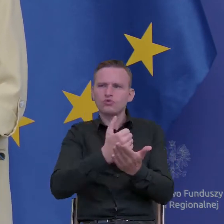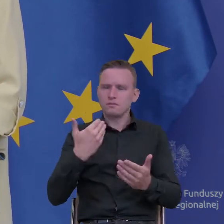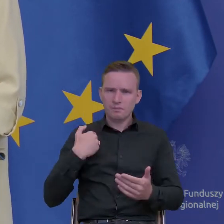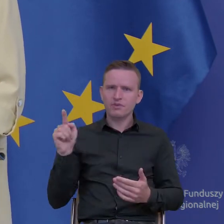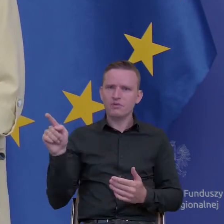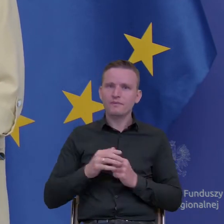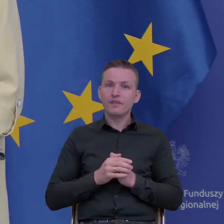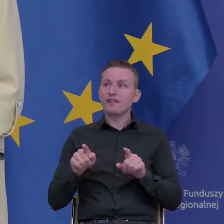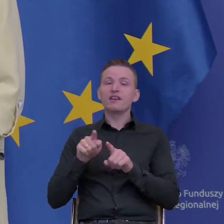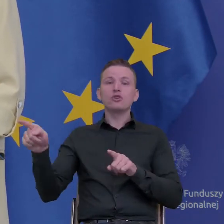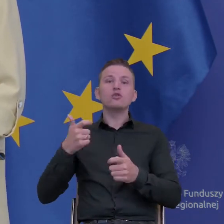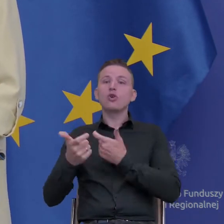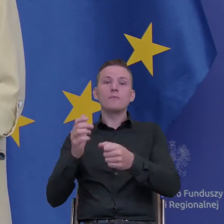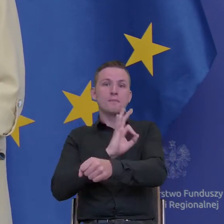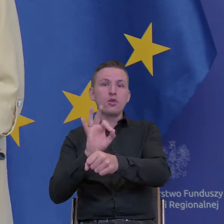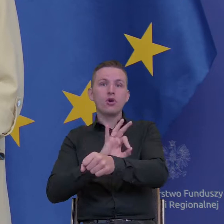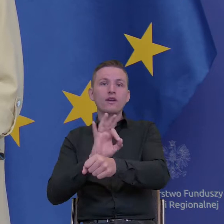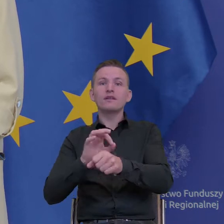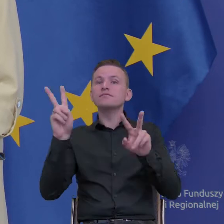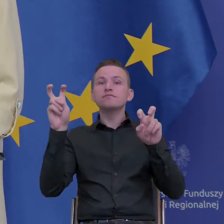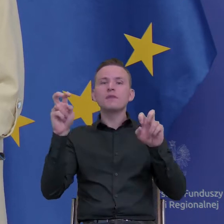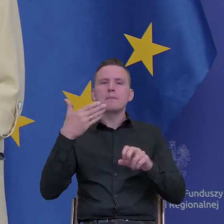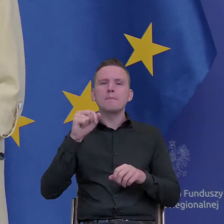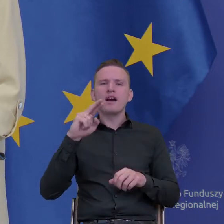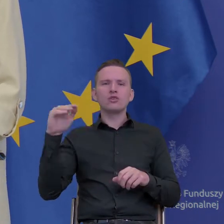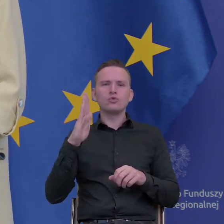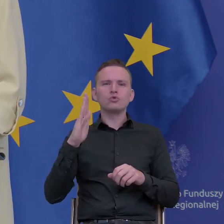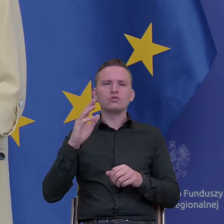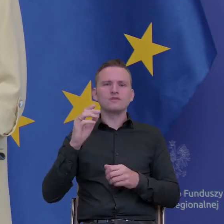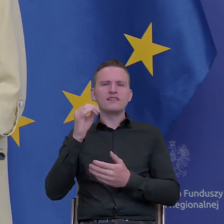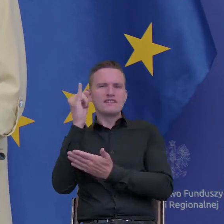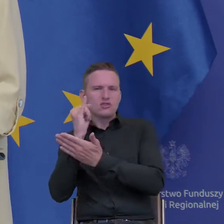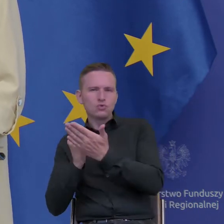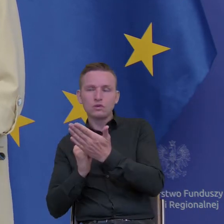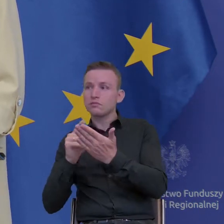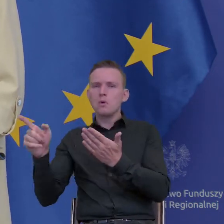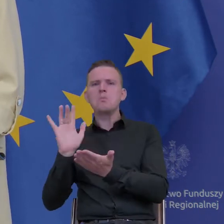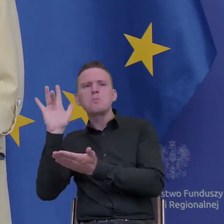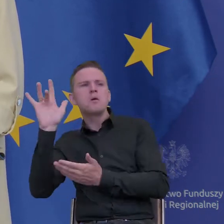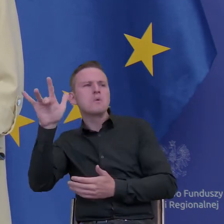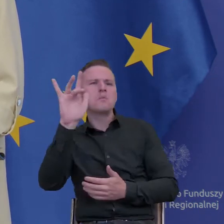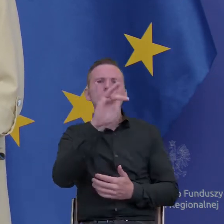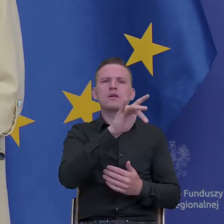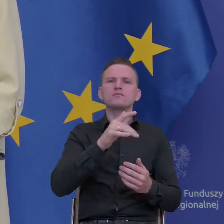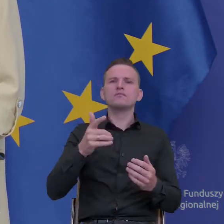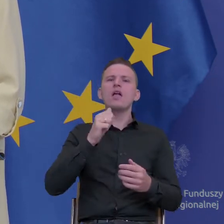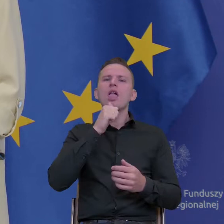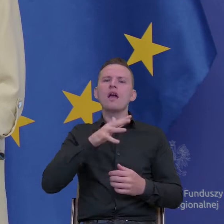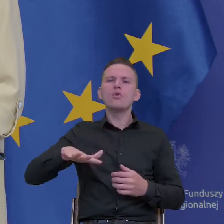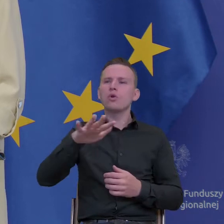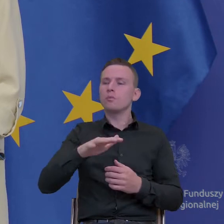niesamowity projekt pod tytułem Mariusz rysuje, w którym przemierza największe miasta w Europie, by rysować na ulicach.